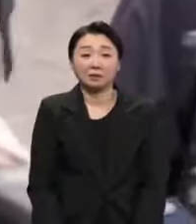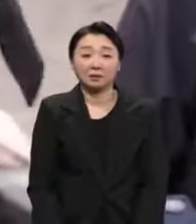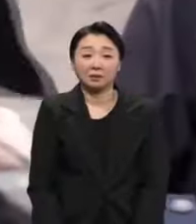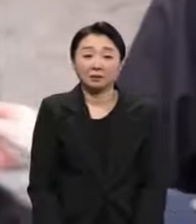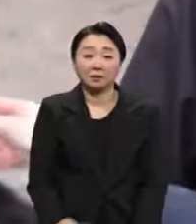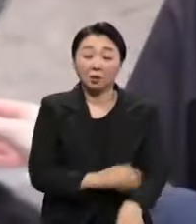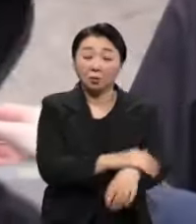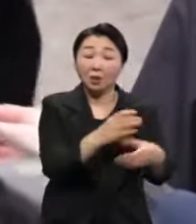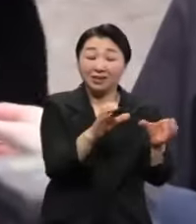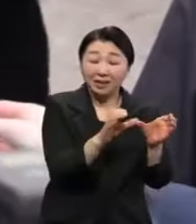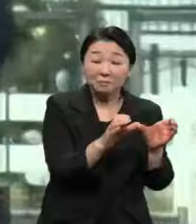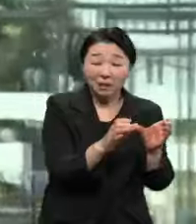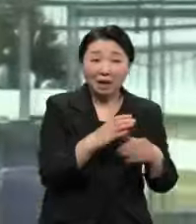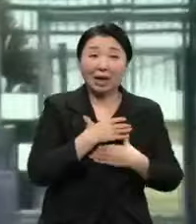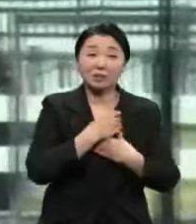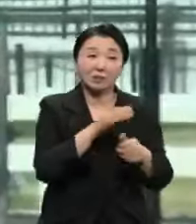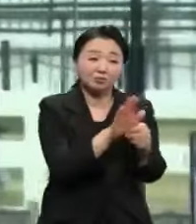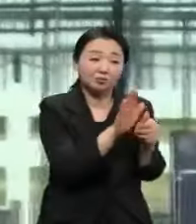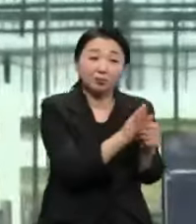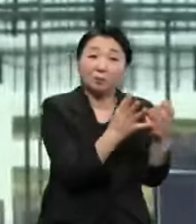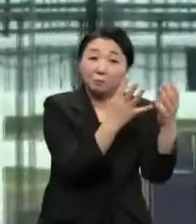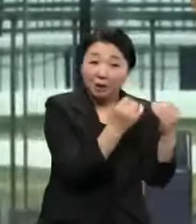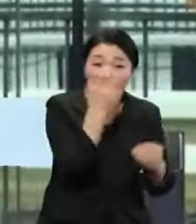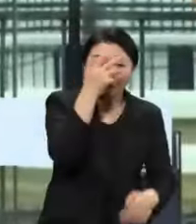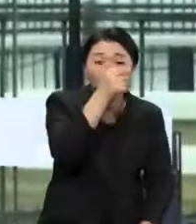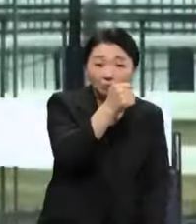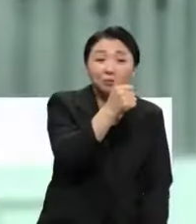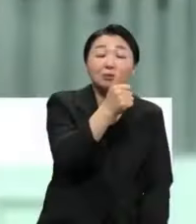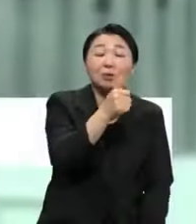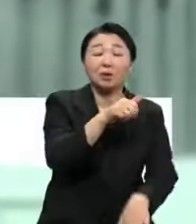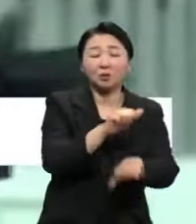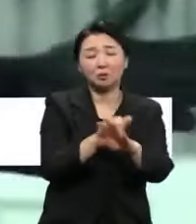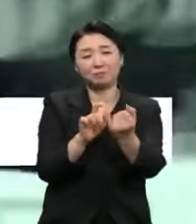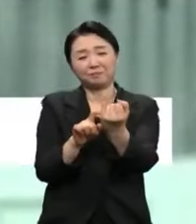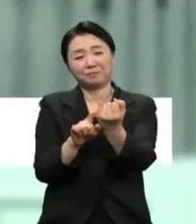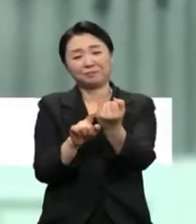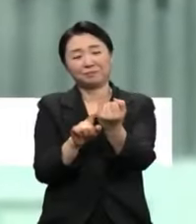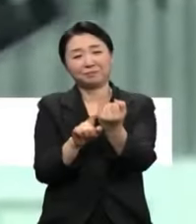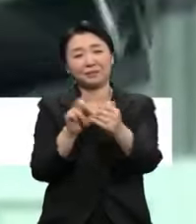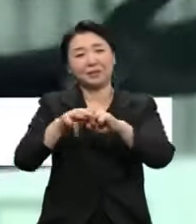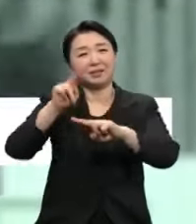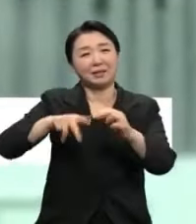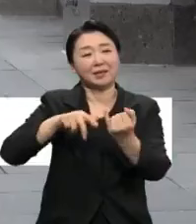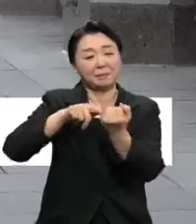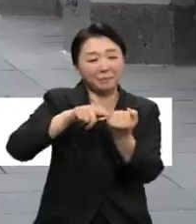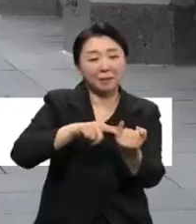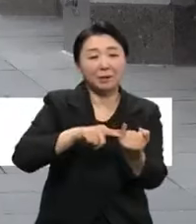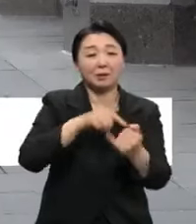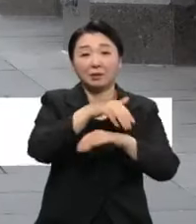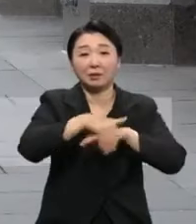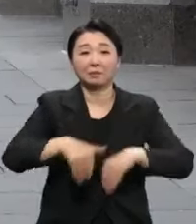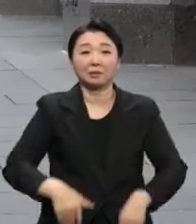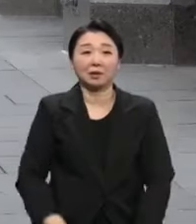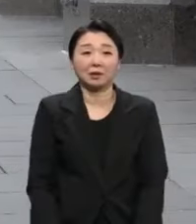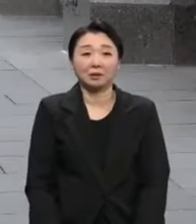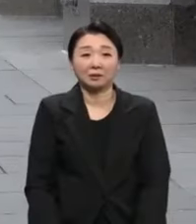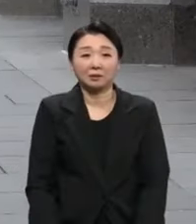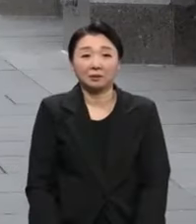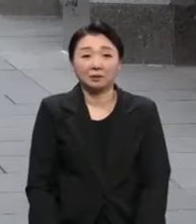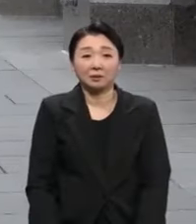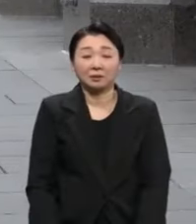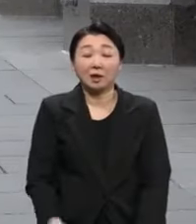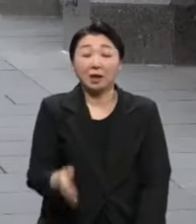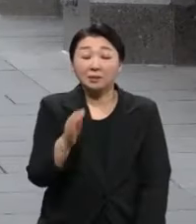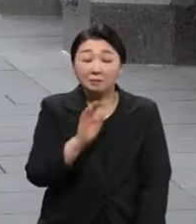주자로 안정적인 지위를 확보한 트럼프는 이 여세를 몰아 헤일리 후보의 사퇴를 압박할 걸로 보입니다. 하지만 민형사상